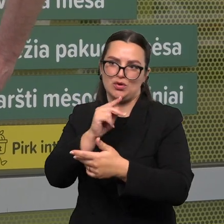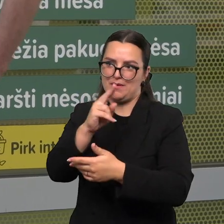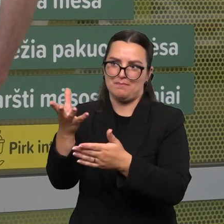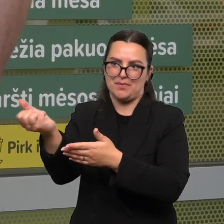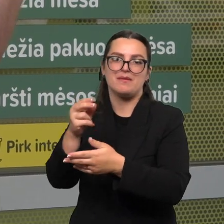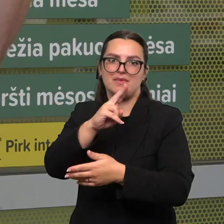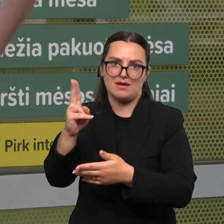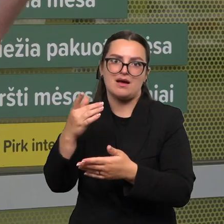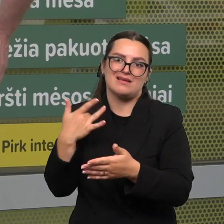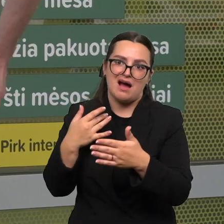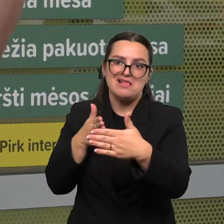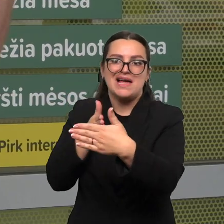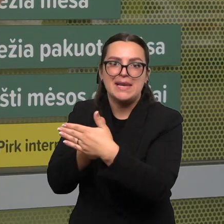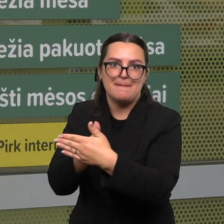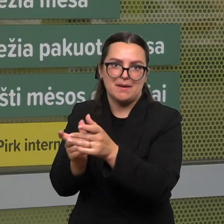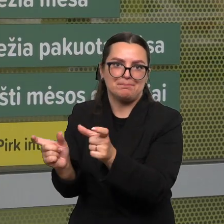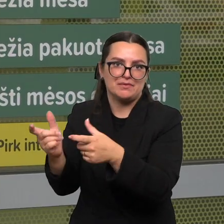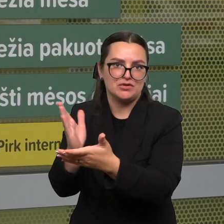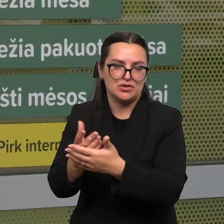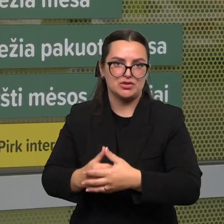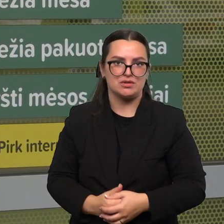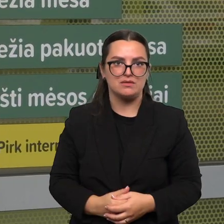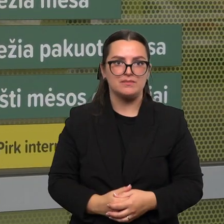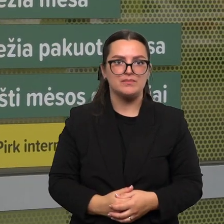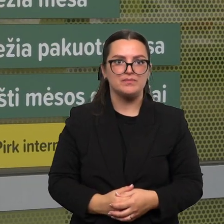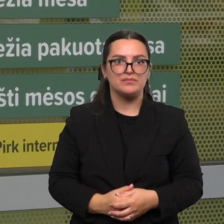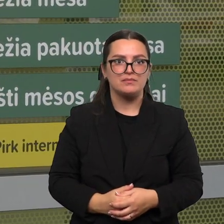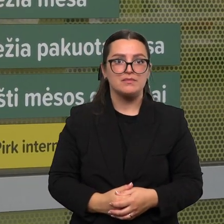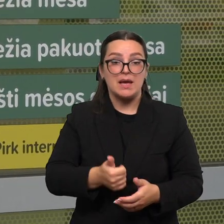yra šalių, kurios sugalvojo sistemą, kai neveikia